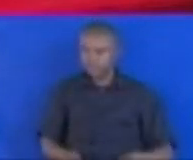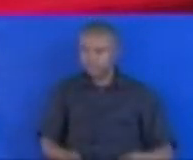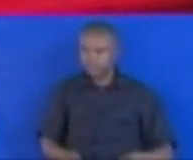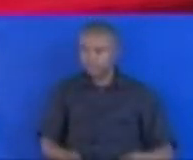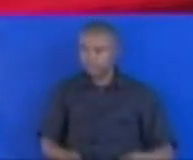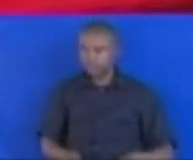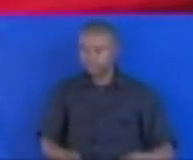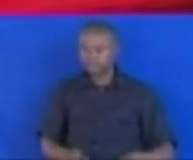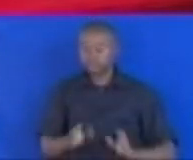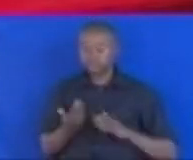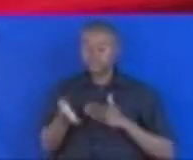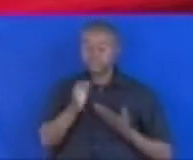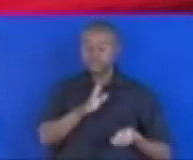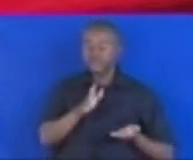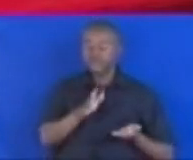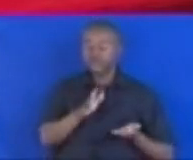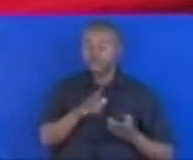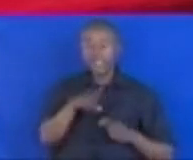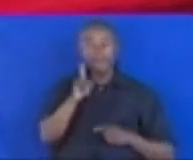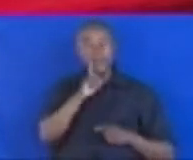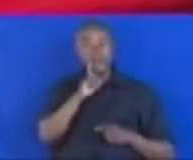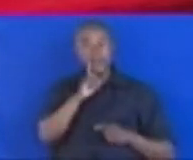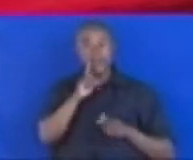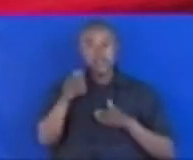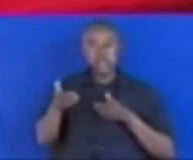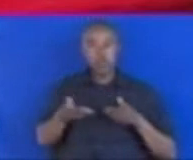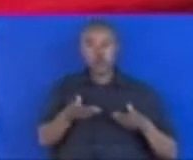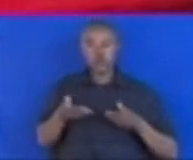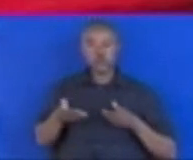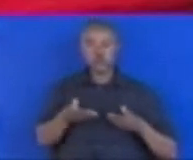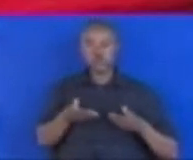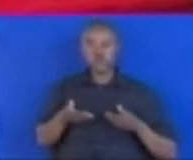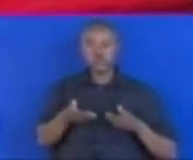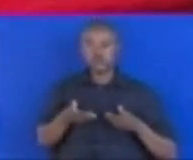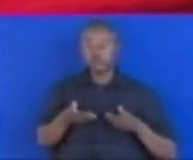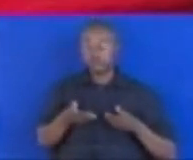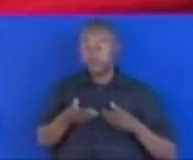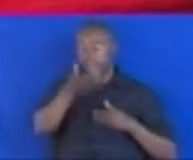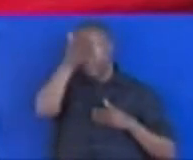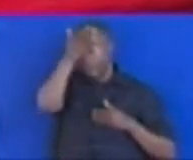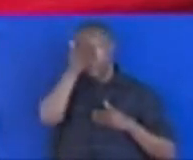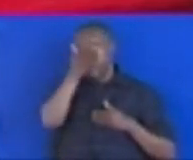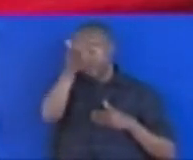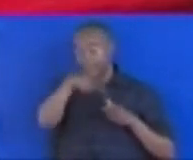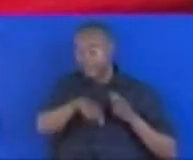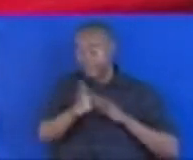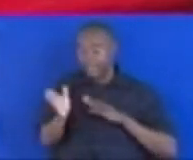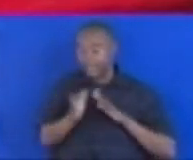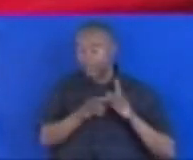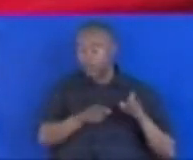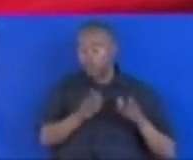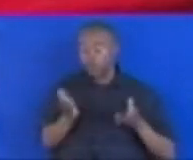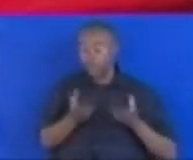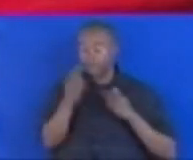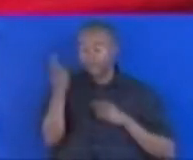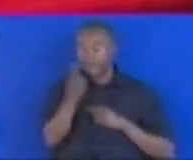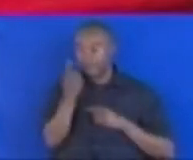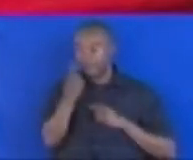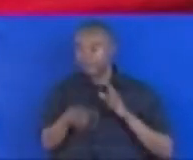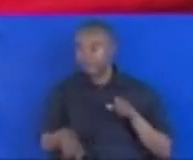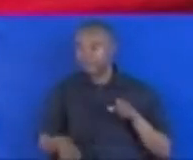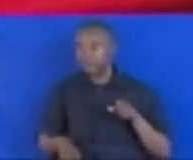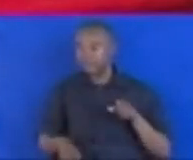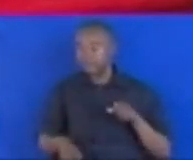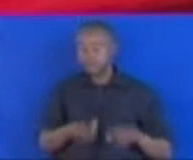vya mama na mtoto. Mheshimiwa Naibu Spika, mojawapo ya vipaumbele vya mpango wa maendeleo ya taifa kwa mwaka